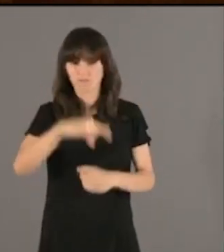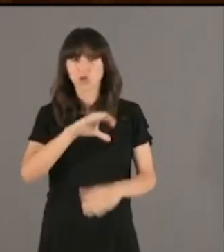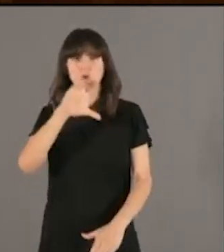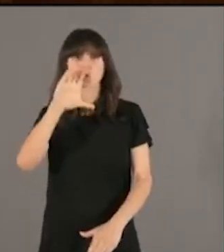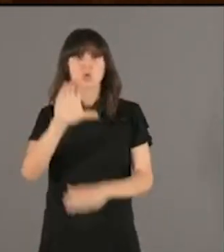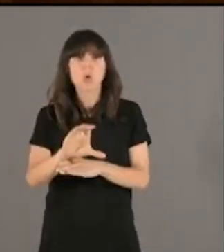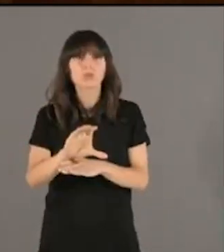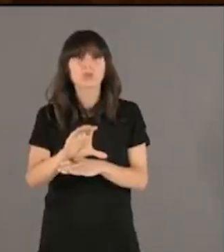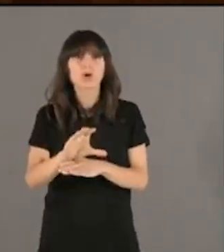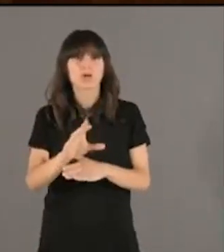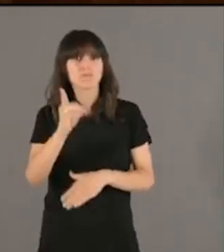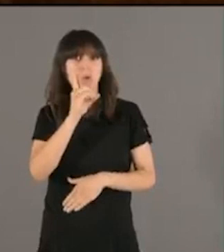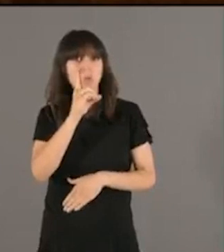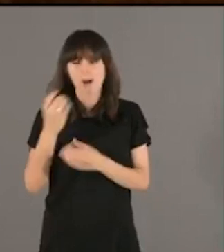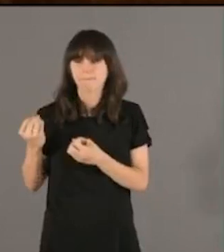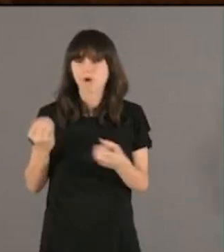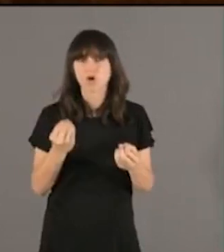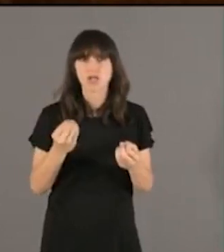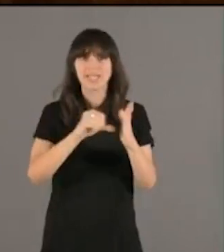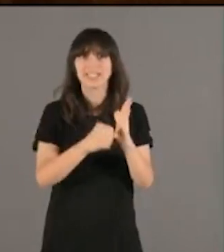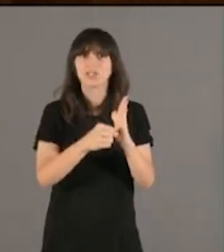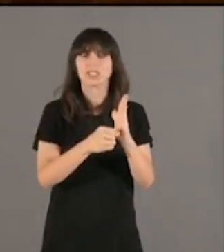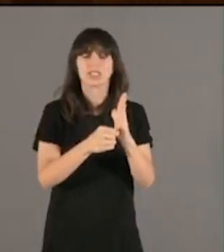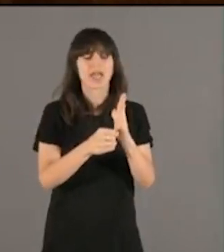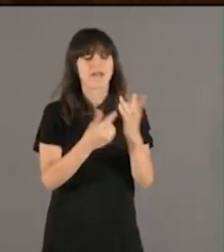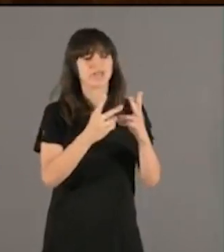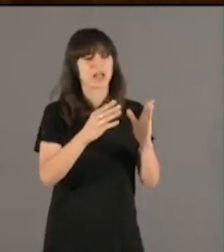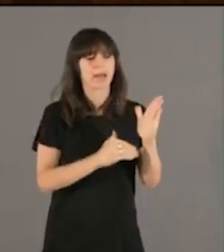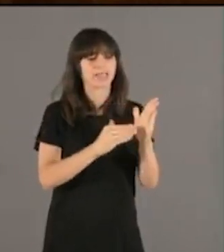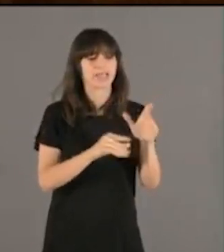disparition de l'identité marseillaise et provençale de notre ville.